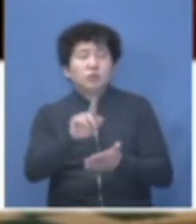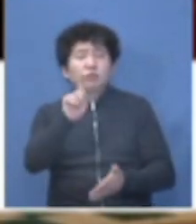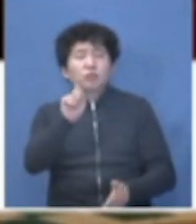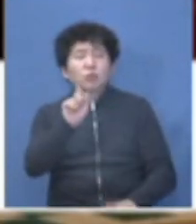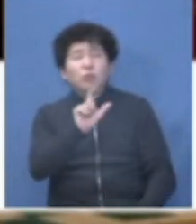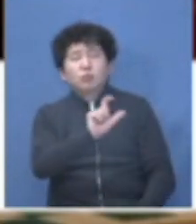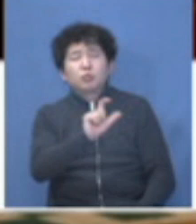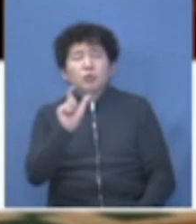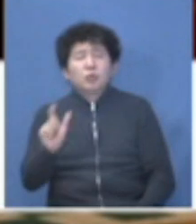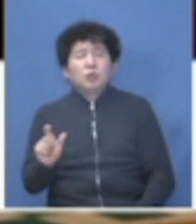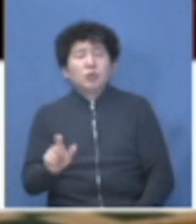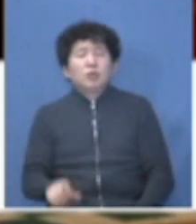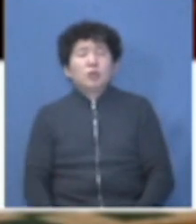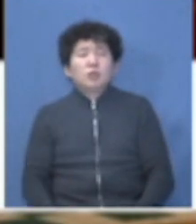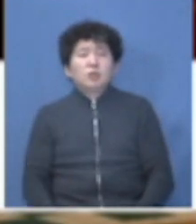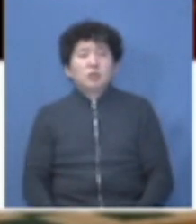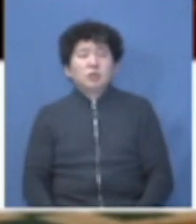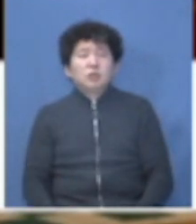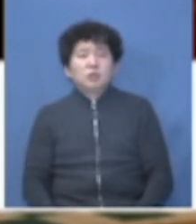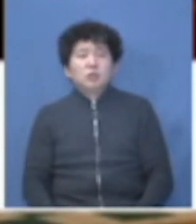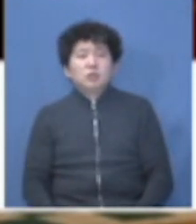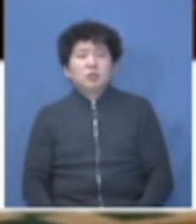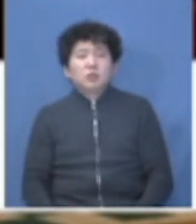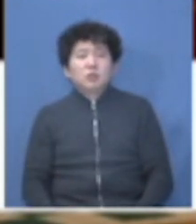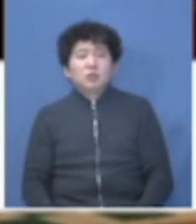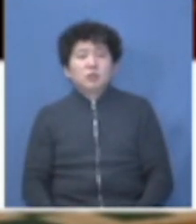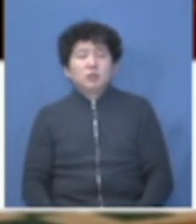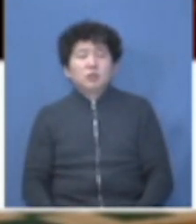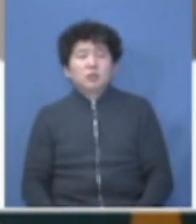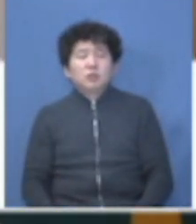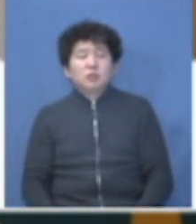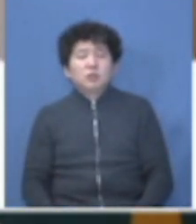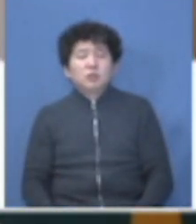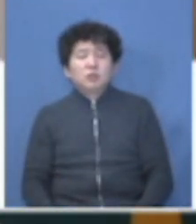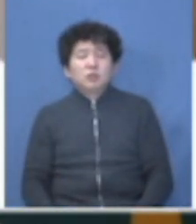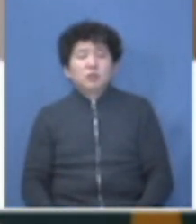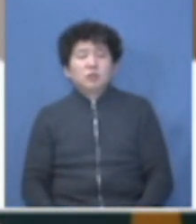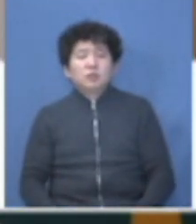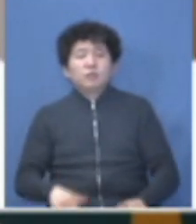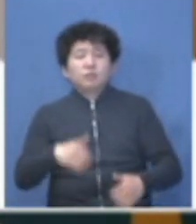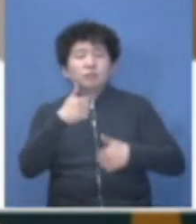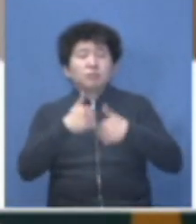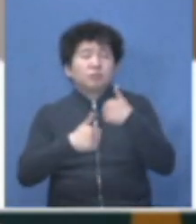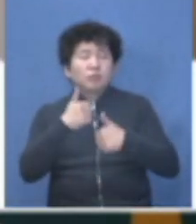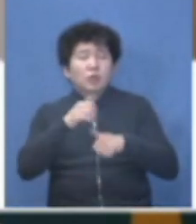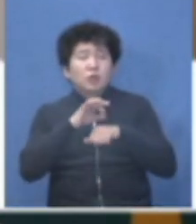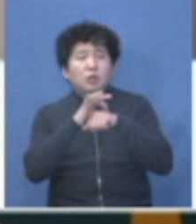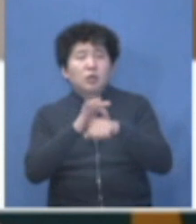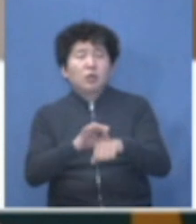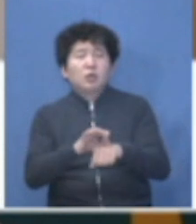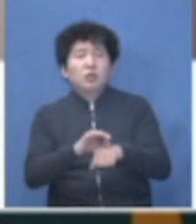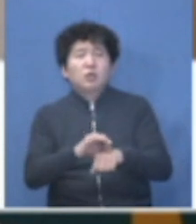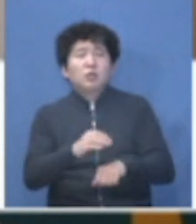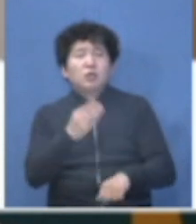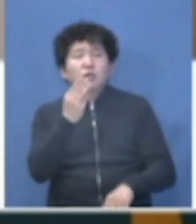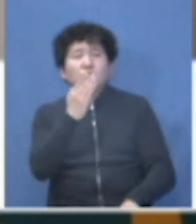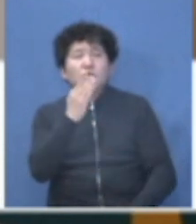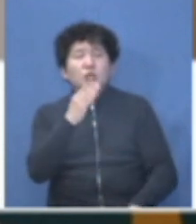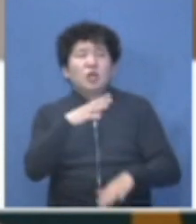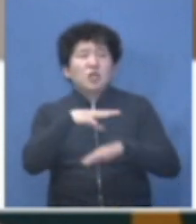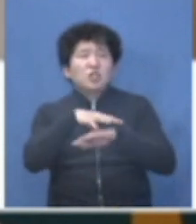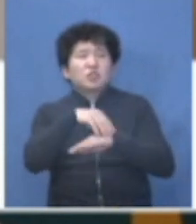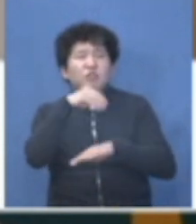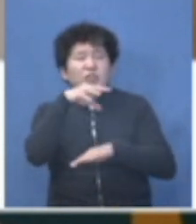участников. Игра проходила по швейцарской системе, отмечают организаторы. Турнир пройдет по так называемой швейцарской системе.